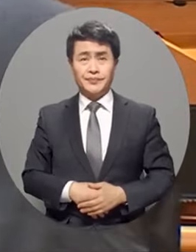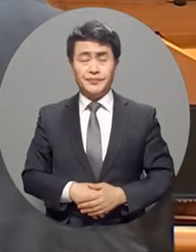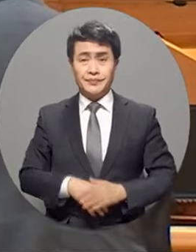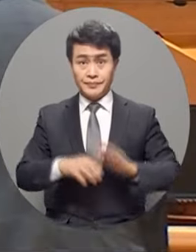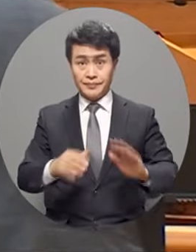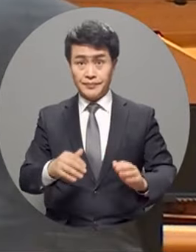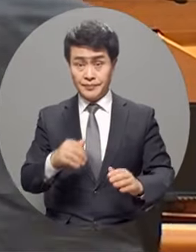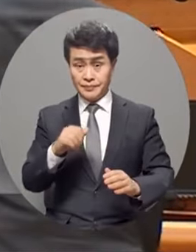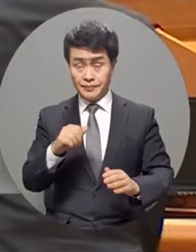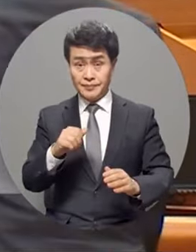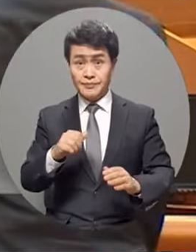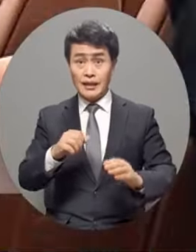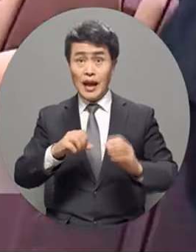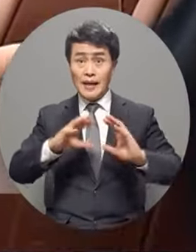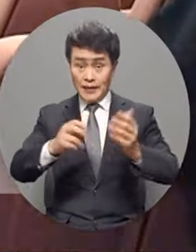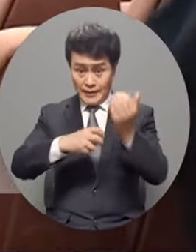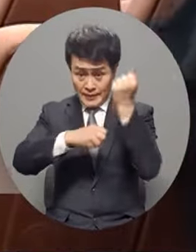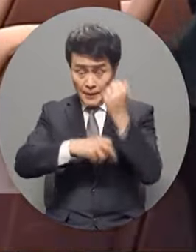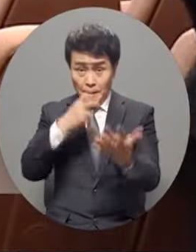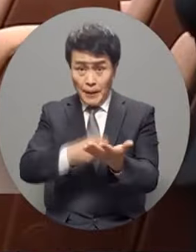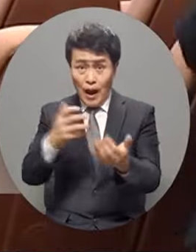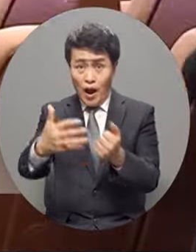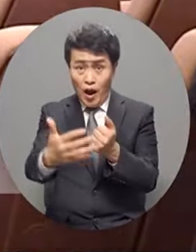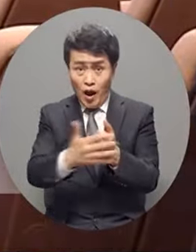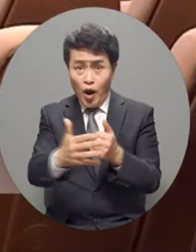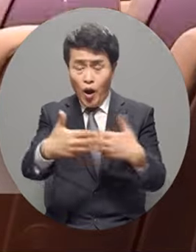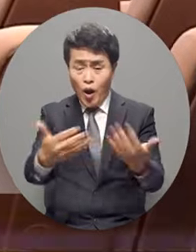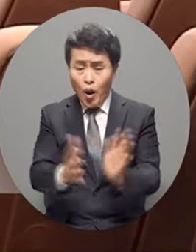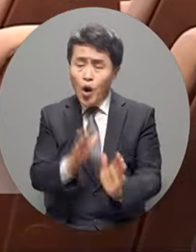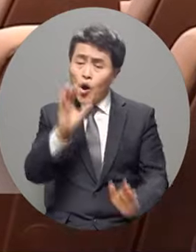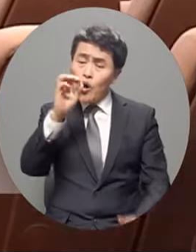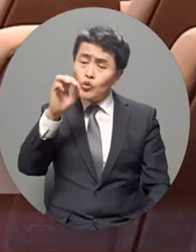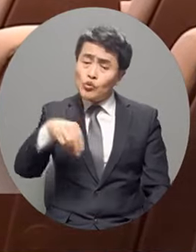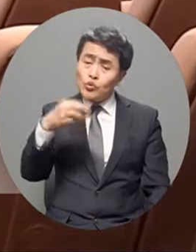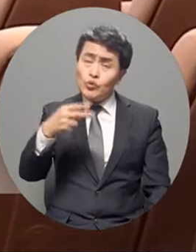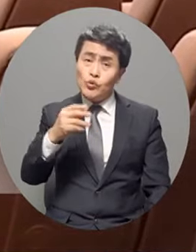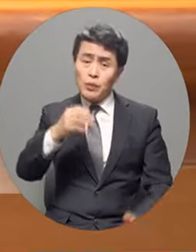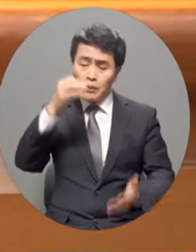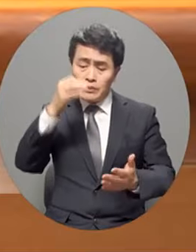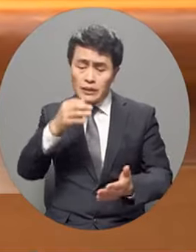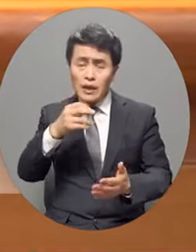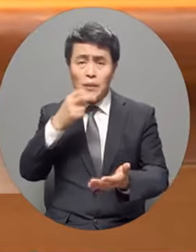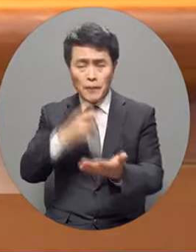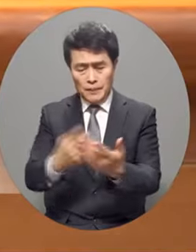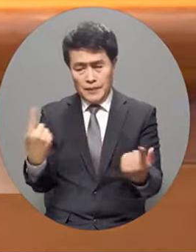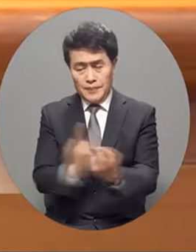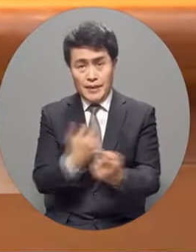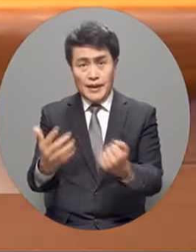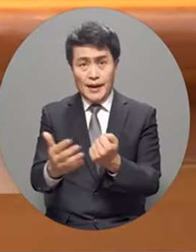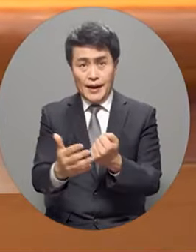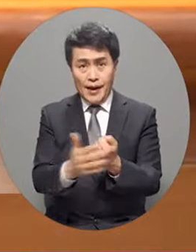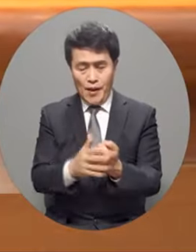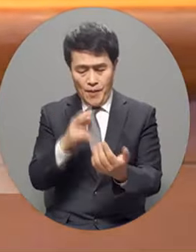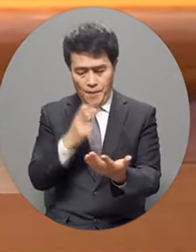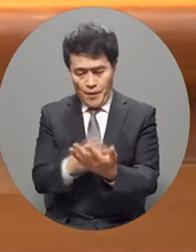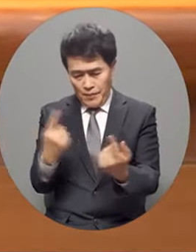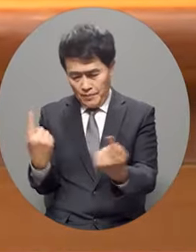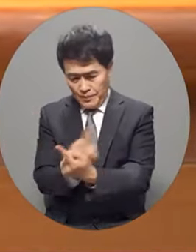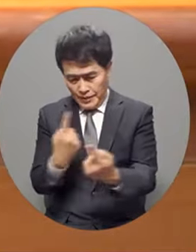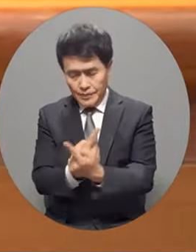헌법 재판소가 47년 만에이 유류분제도의 일부 조항은 헌법에 어긋나 폐지하고 일부는 법을 고쳐야